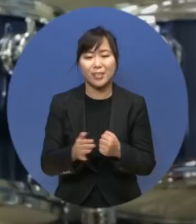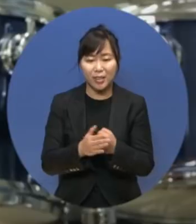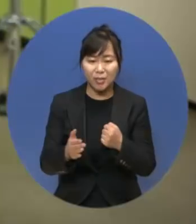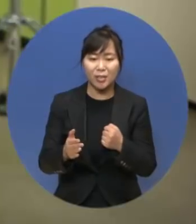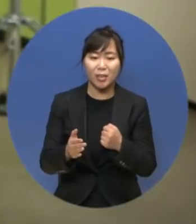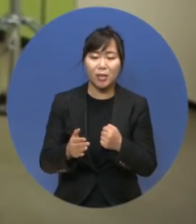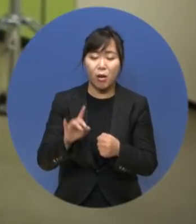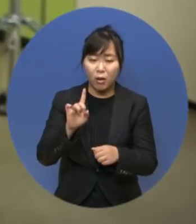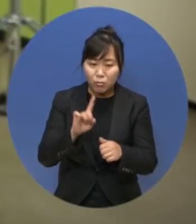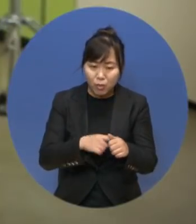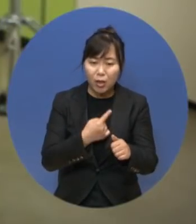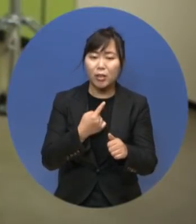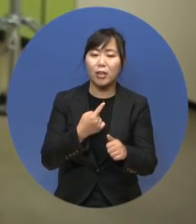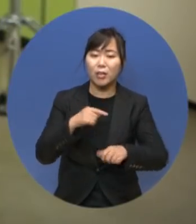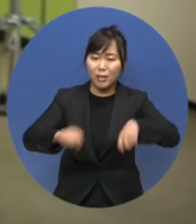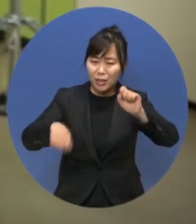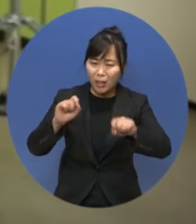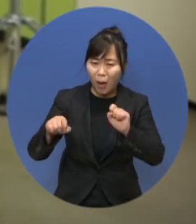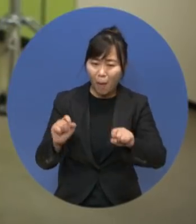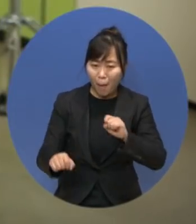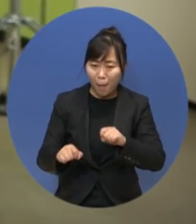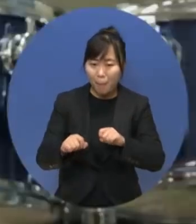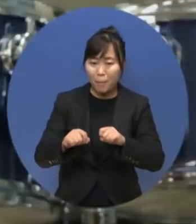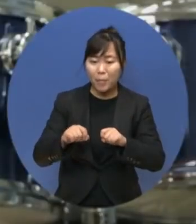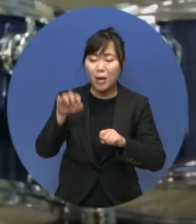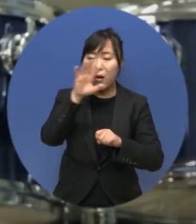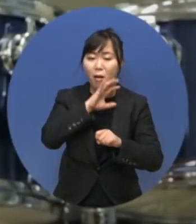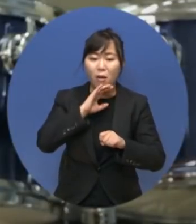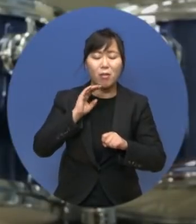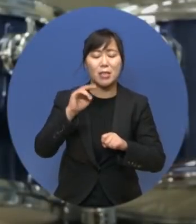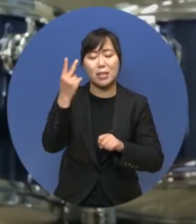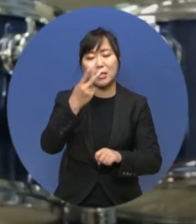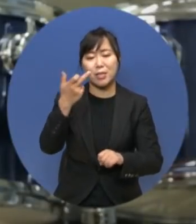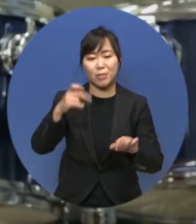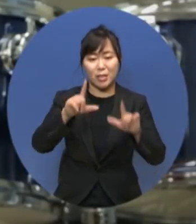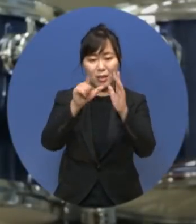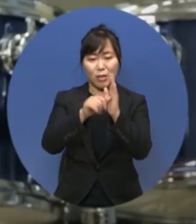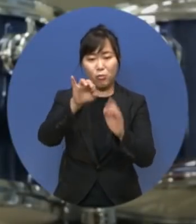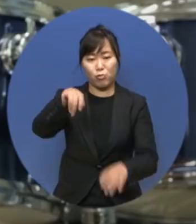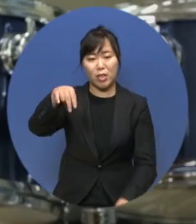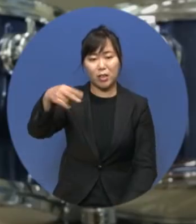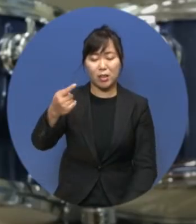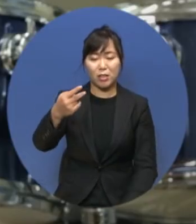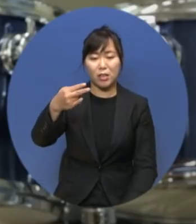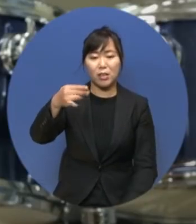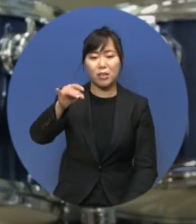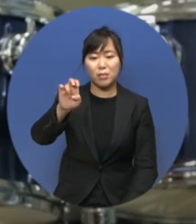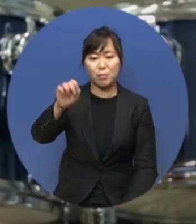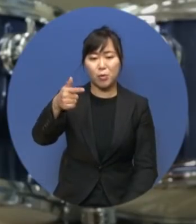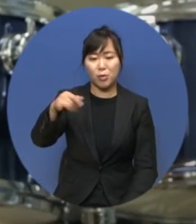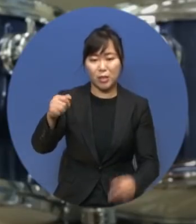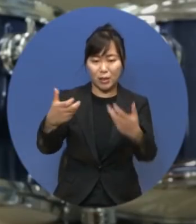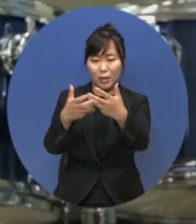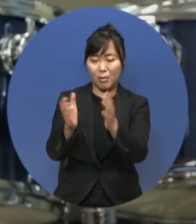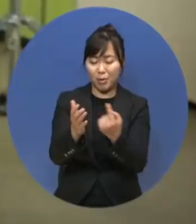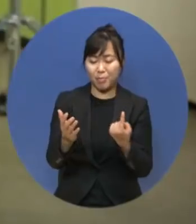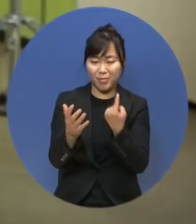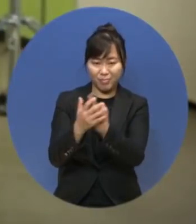또 우연한 기회에 드럼 레슨을 하게 되었고요. 2017년 위드 심포니 오케스트라 단원이